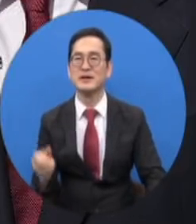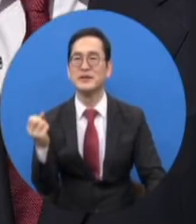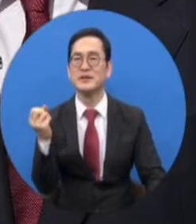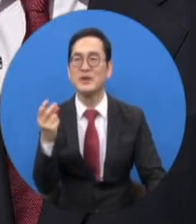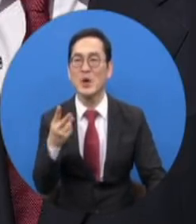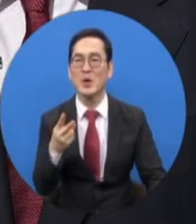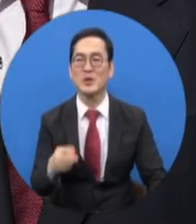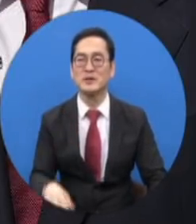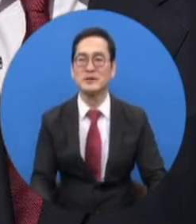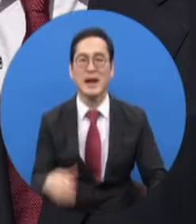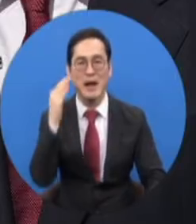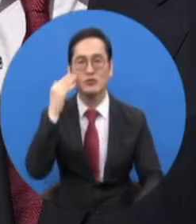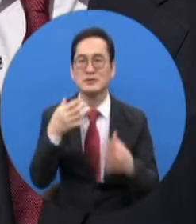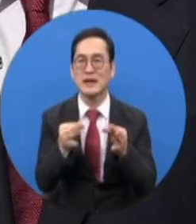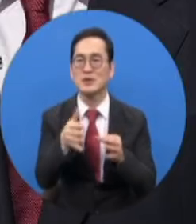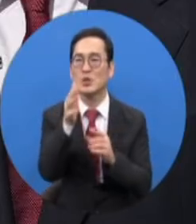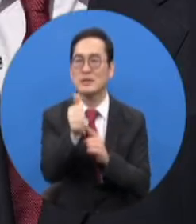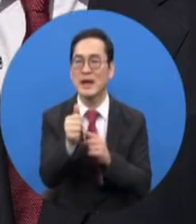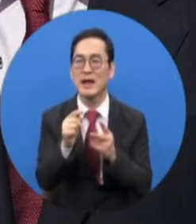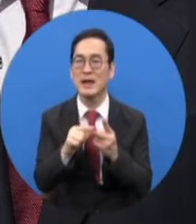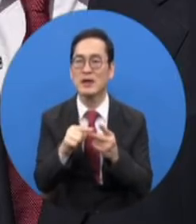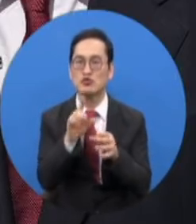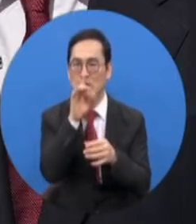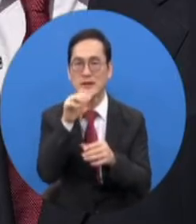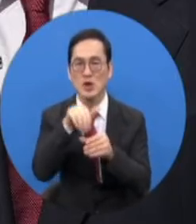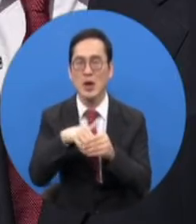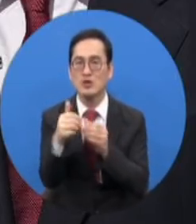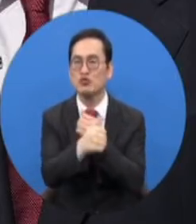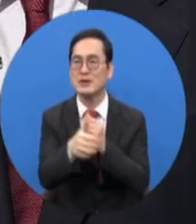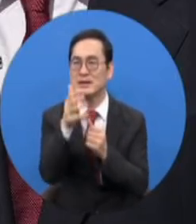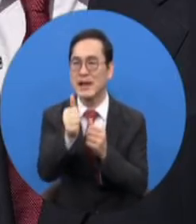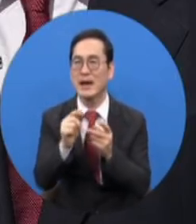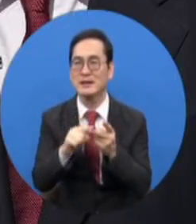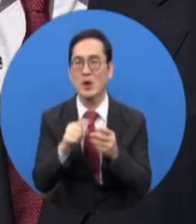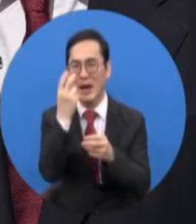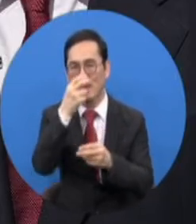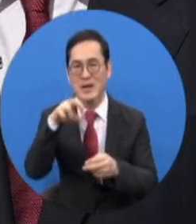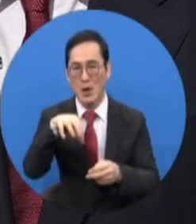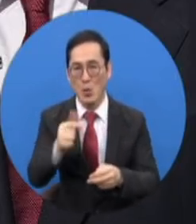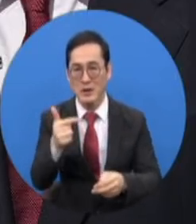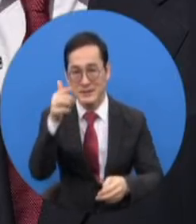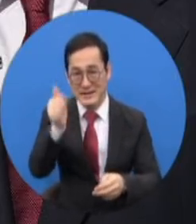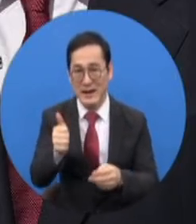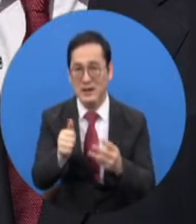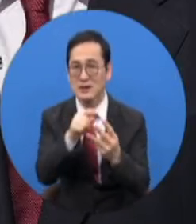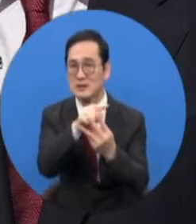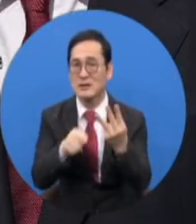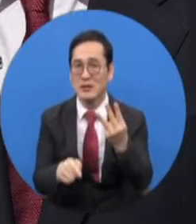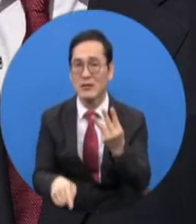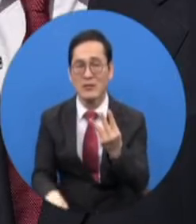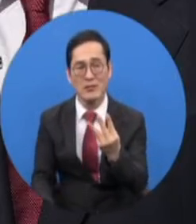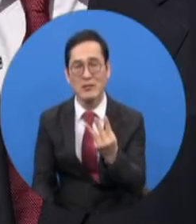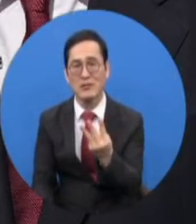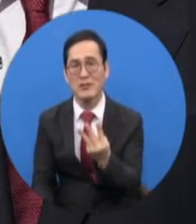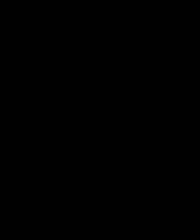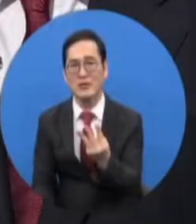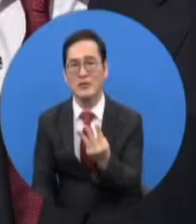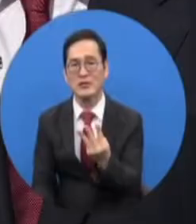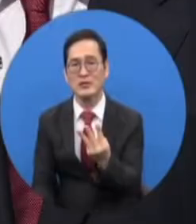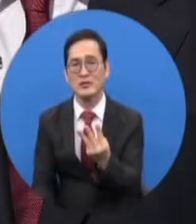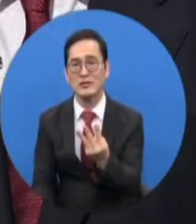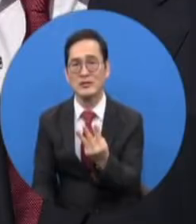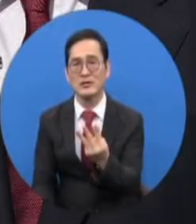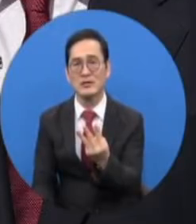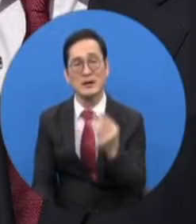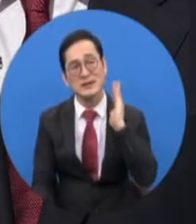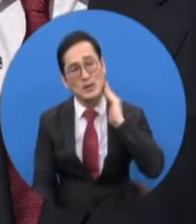자리, 핵심 세 자리는 매우 중요한데 예컨대 당선인 입장에서는 새 정부의 경제정책과